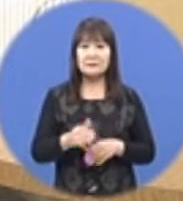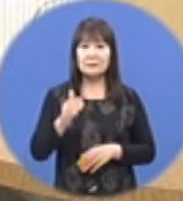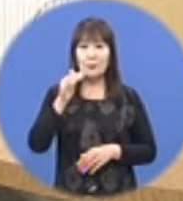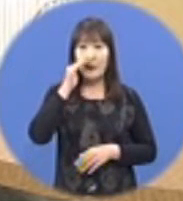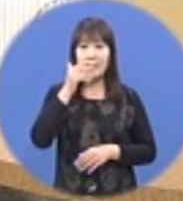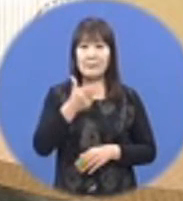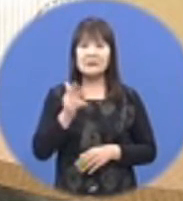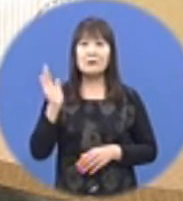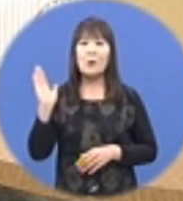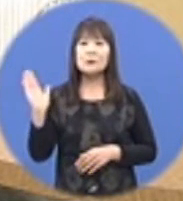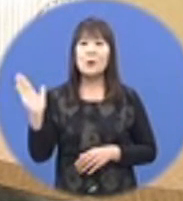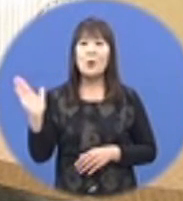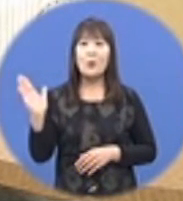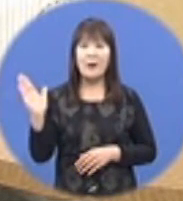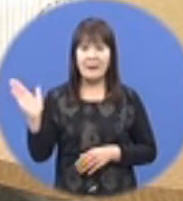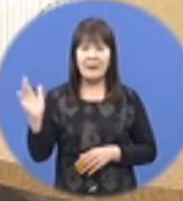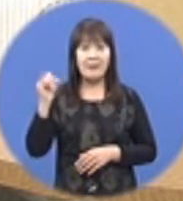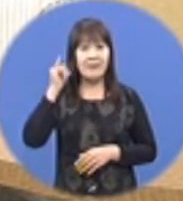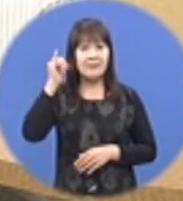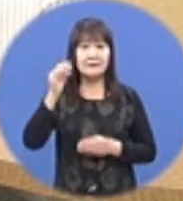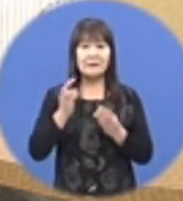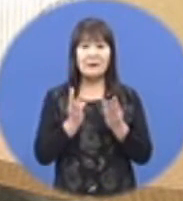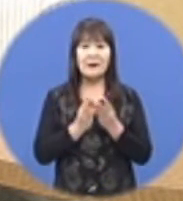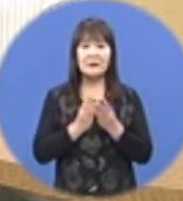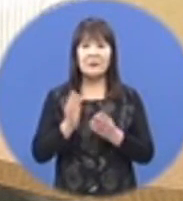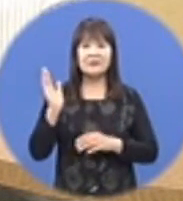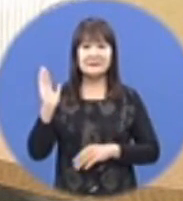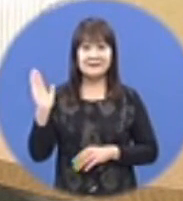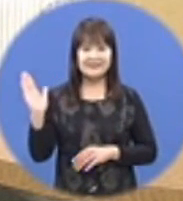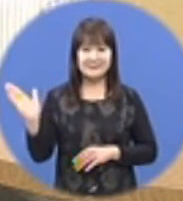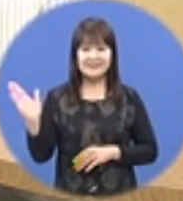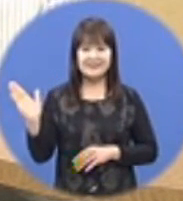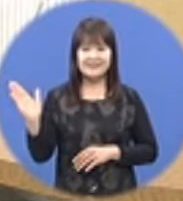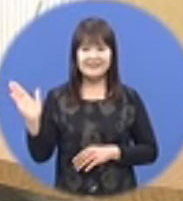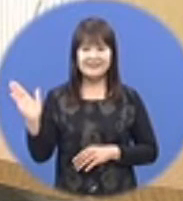山市広報広聴課電話